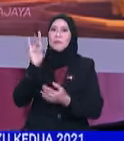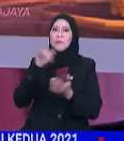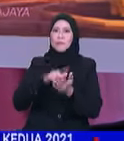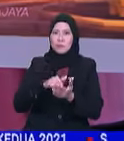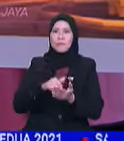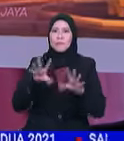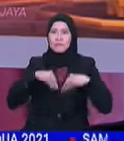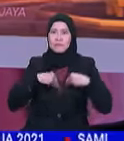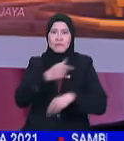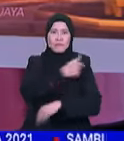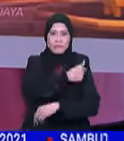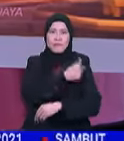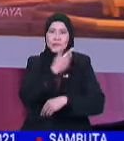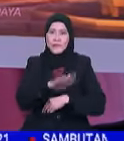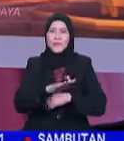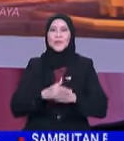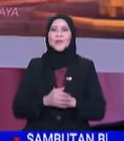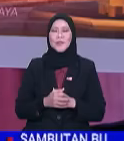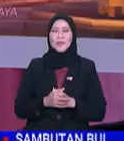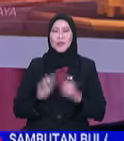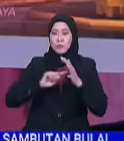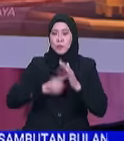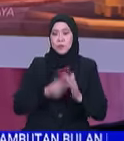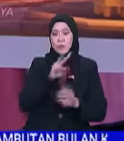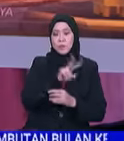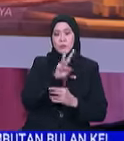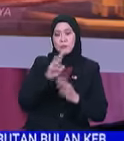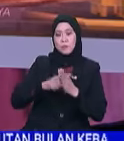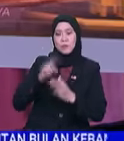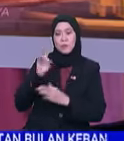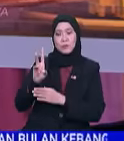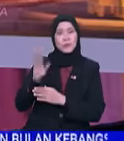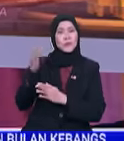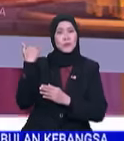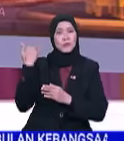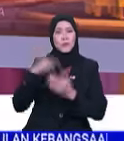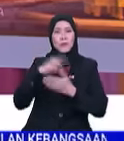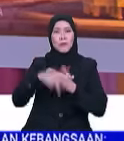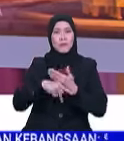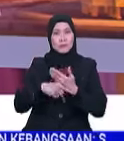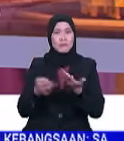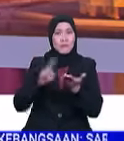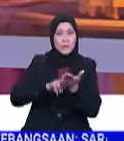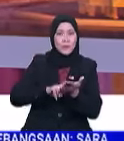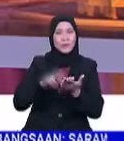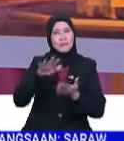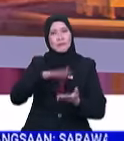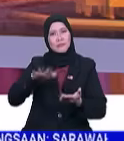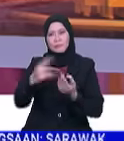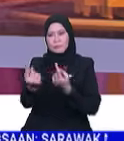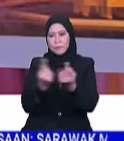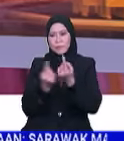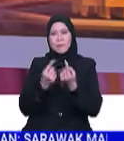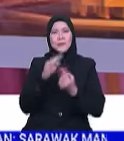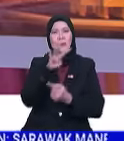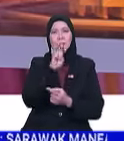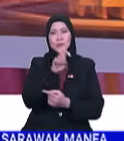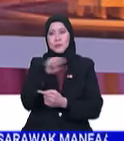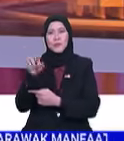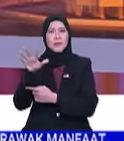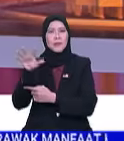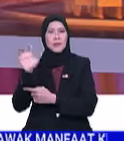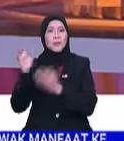dos pertama vaksin COVID-19 sejak 26 Julai lalu. Program juga merekodkan anggaran kehadiran 400 hingga